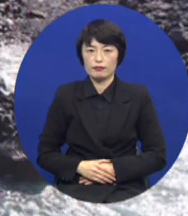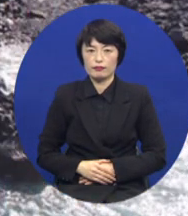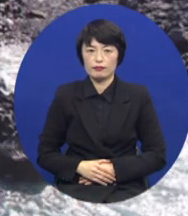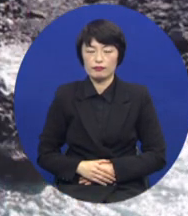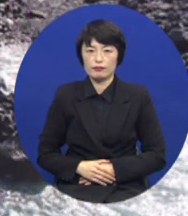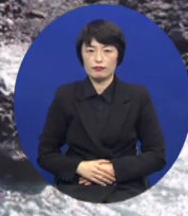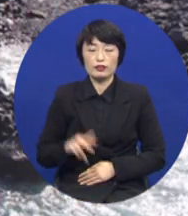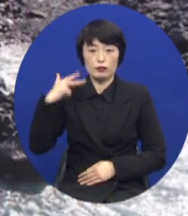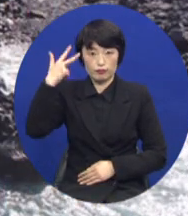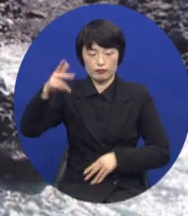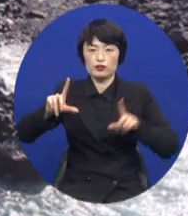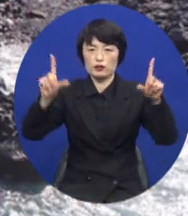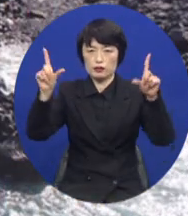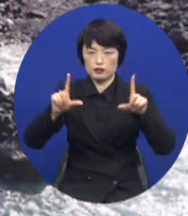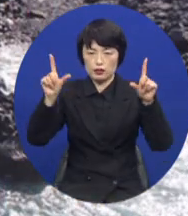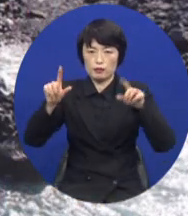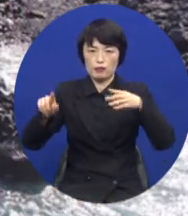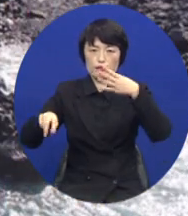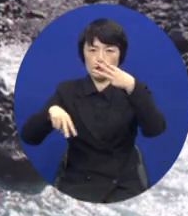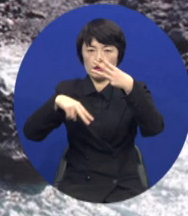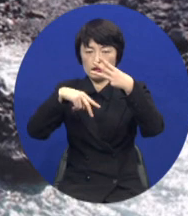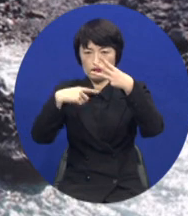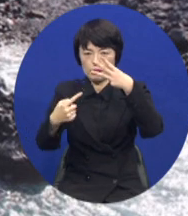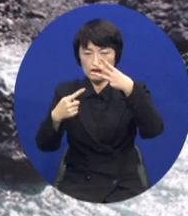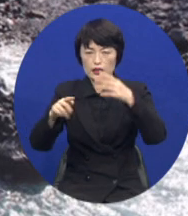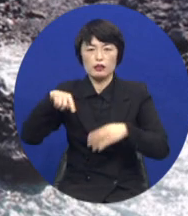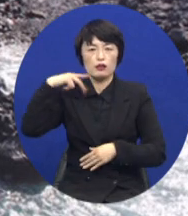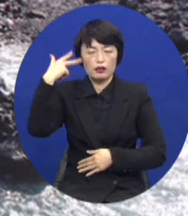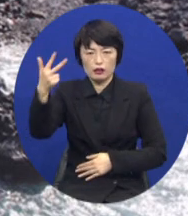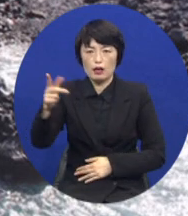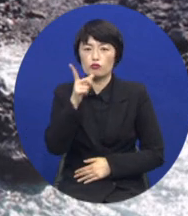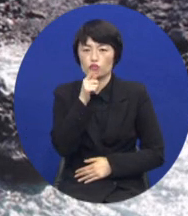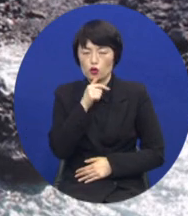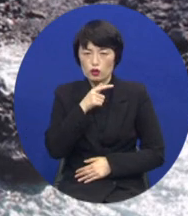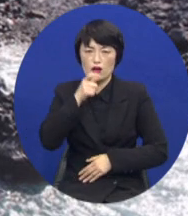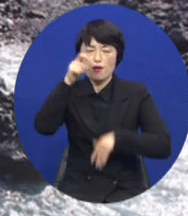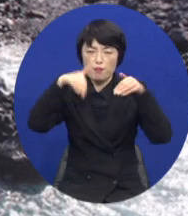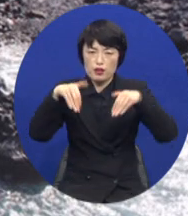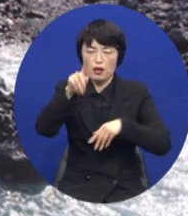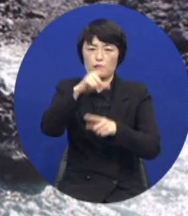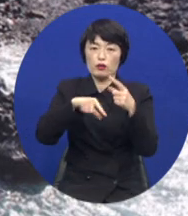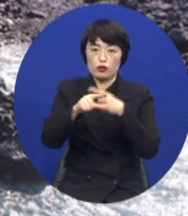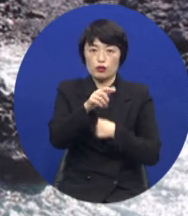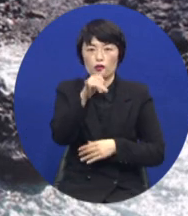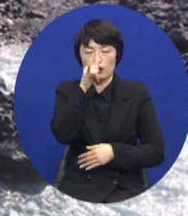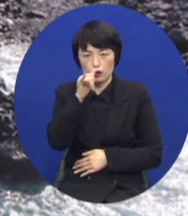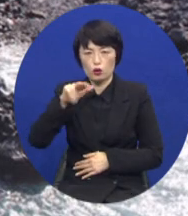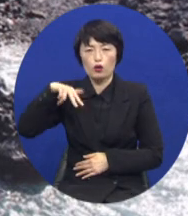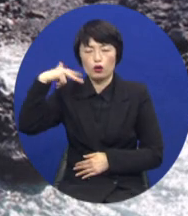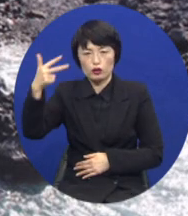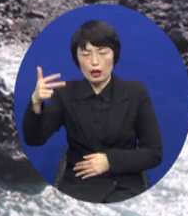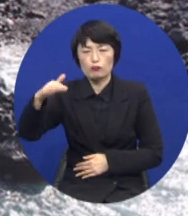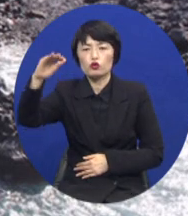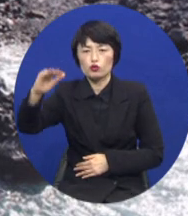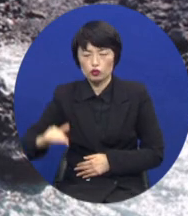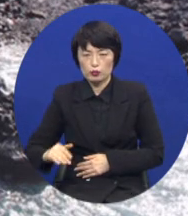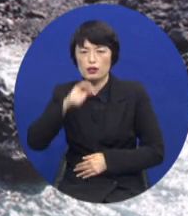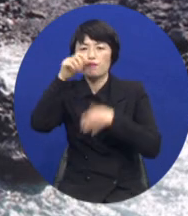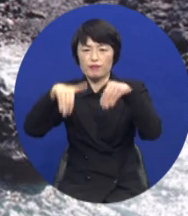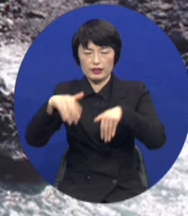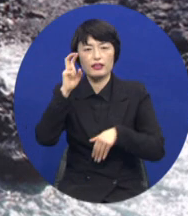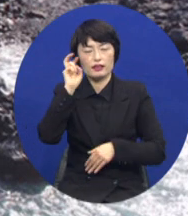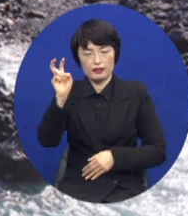주간 했습니다 3회 절인 다음주 월요일도 비가 한 차례 더 오겠고 요 다음주 후반에도 b 날씨가 예상됩니다